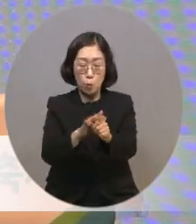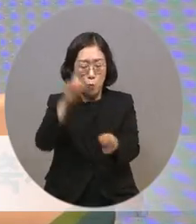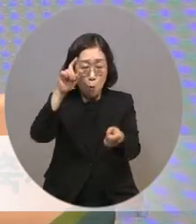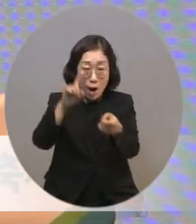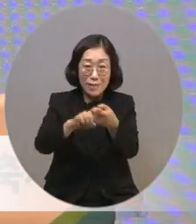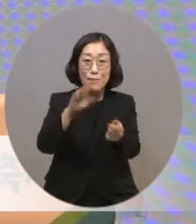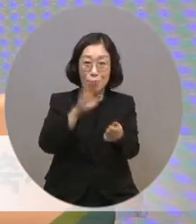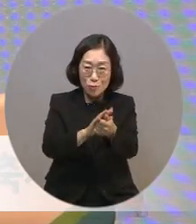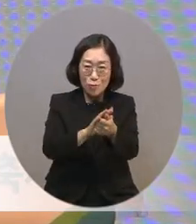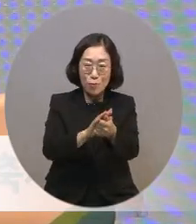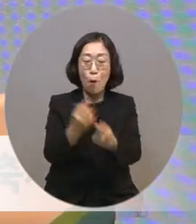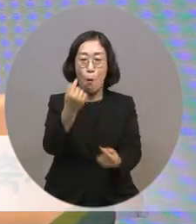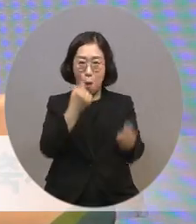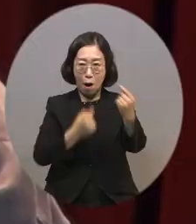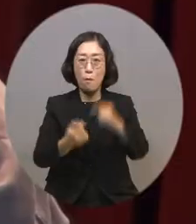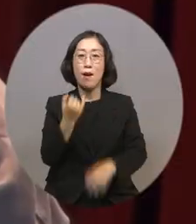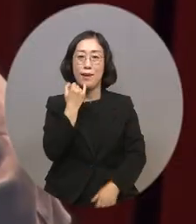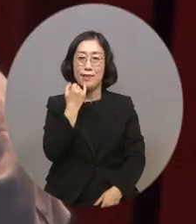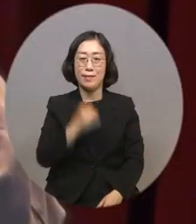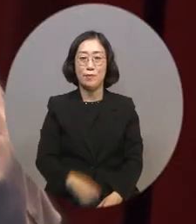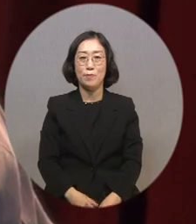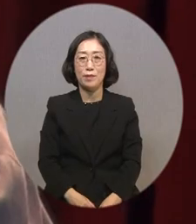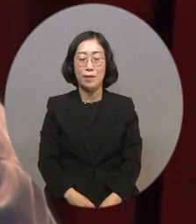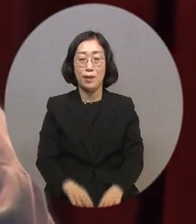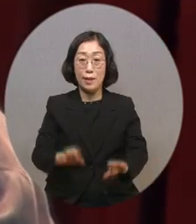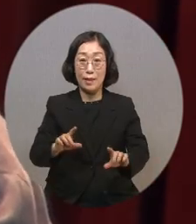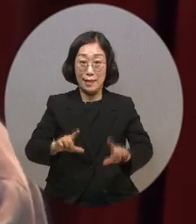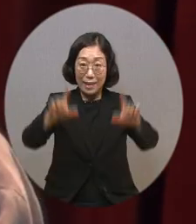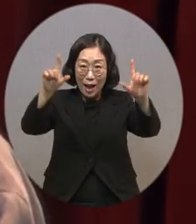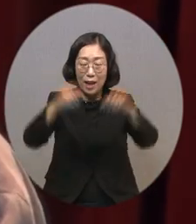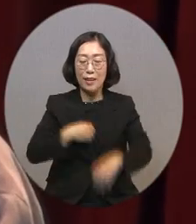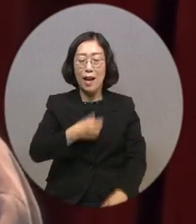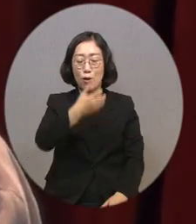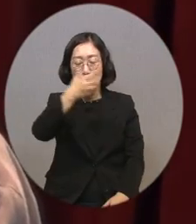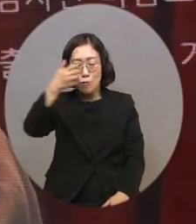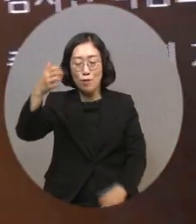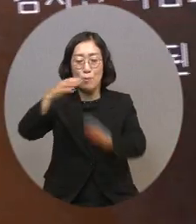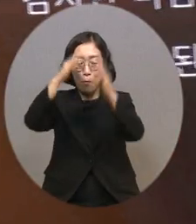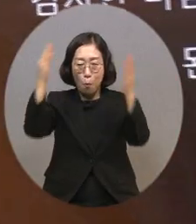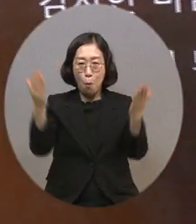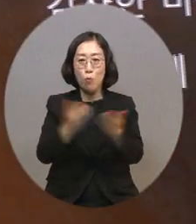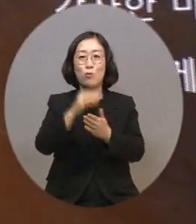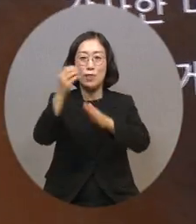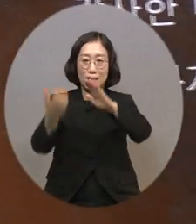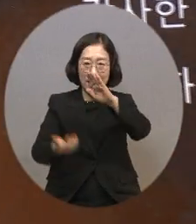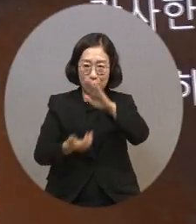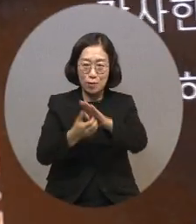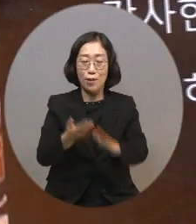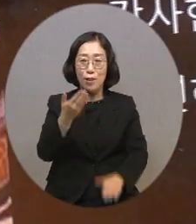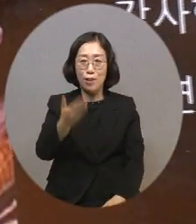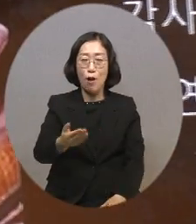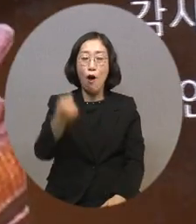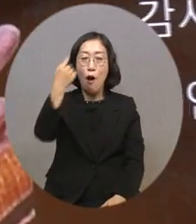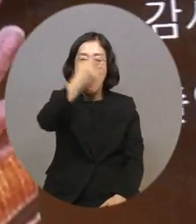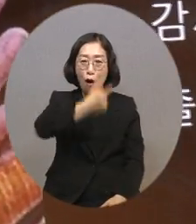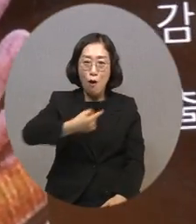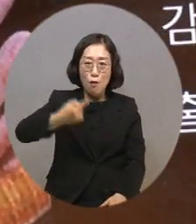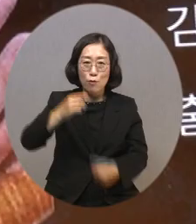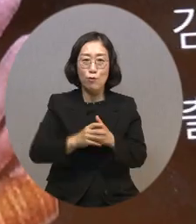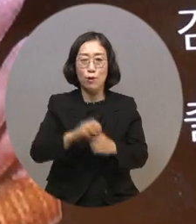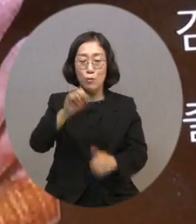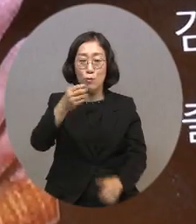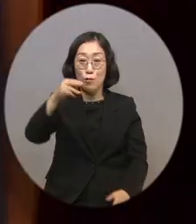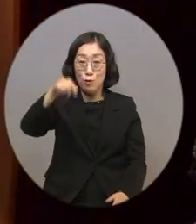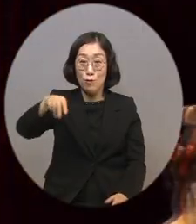주시고 찾아주시면 좋을 것 같습니다. 이번 축제에는 제 꿈은 다 이뤄졌어요, 네 얼굴, 우리들의 블루스 등